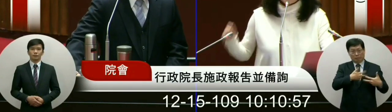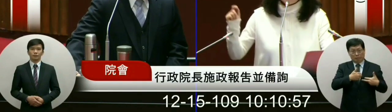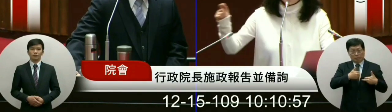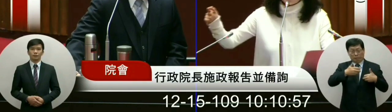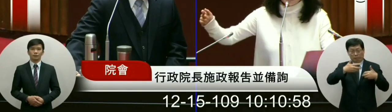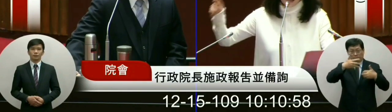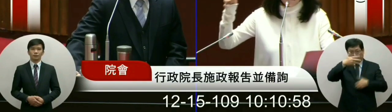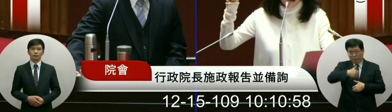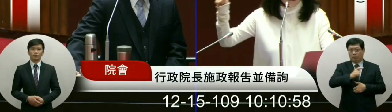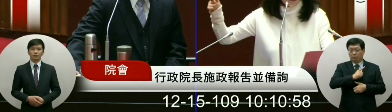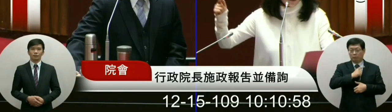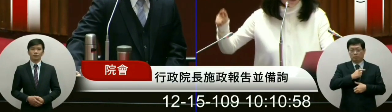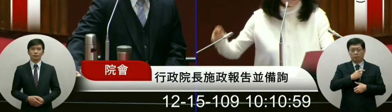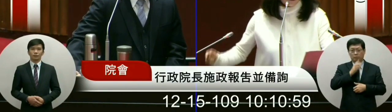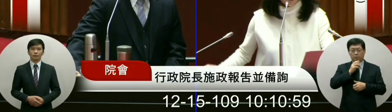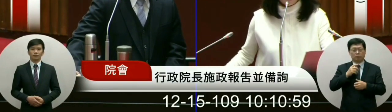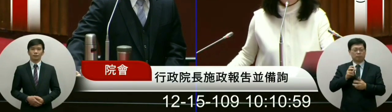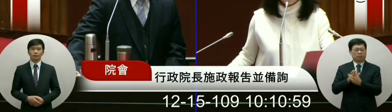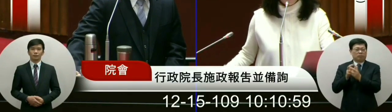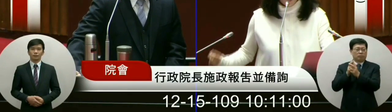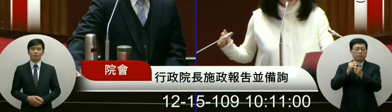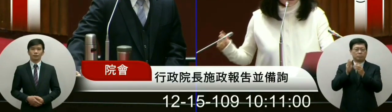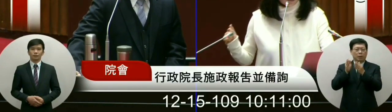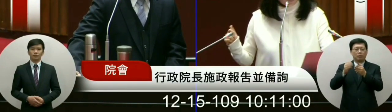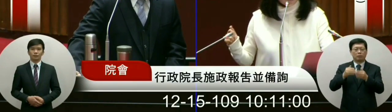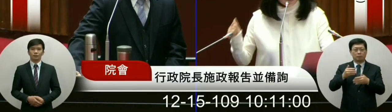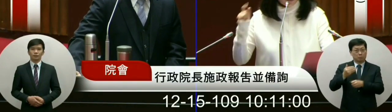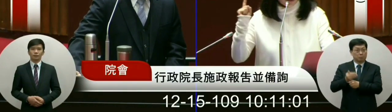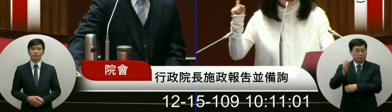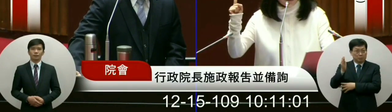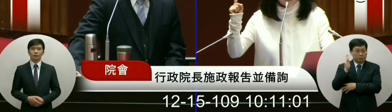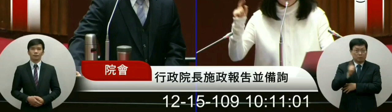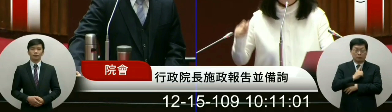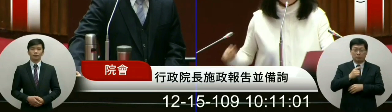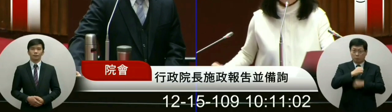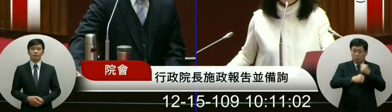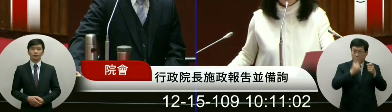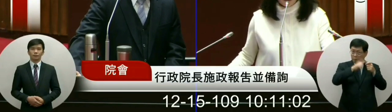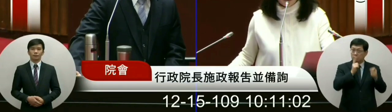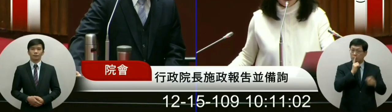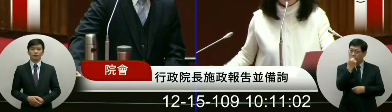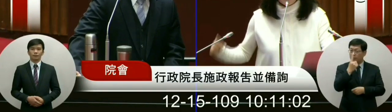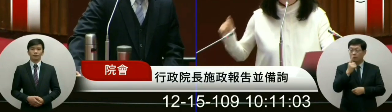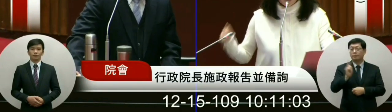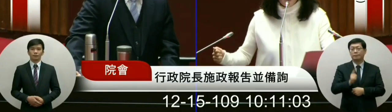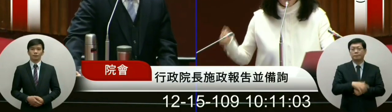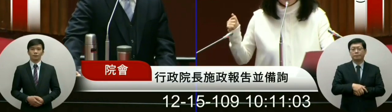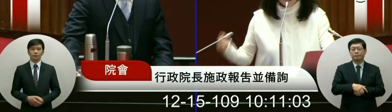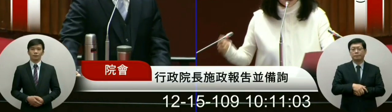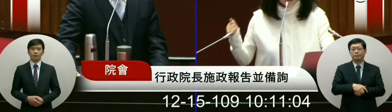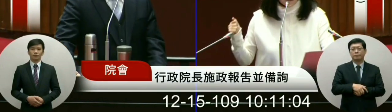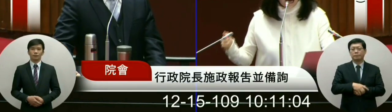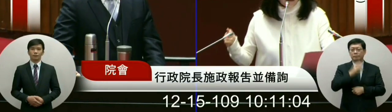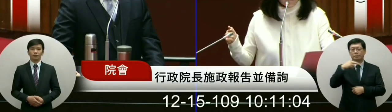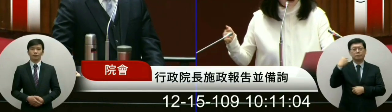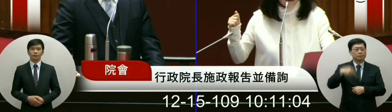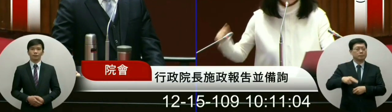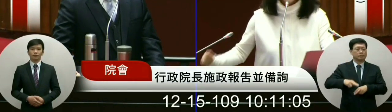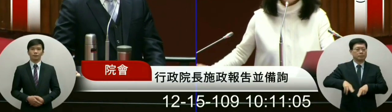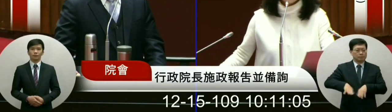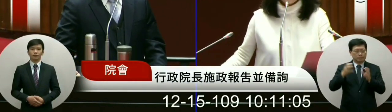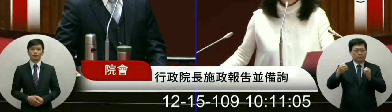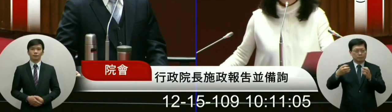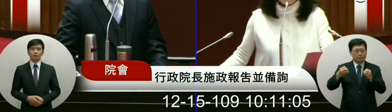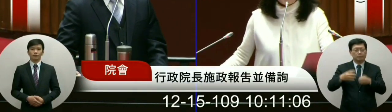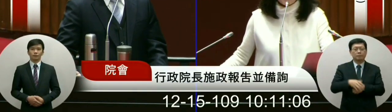文，他就呛马英九政府说，活动诉求只有一个，就是重启谈